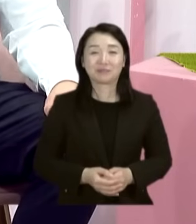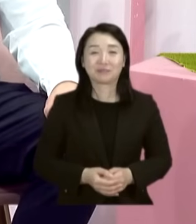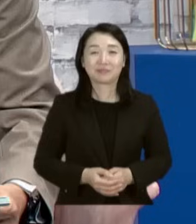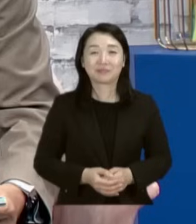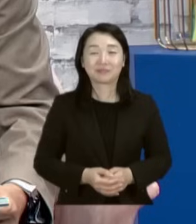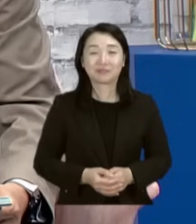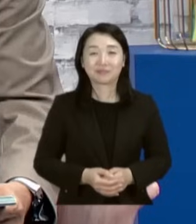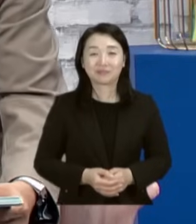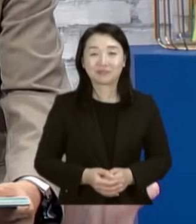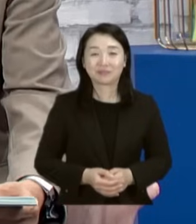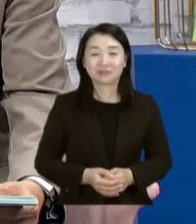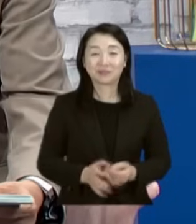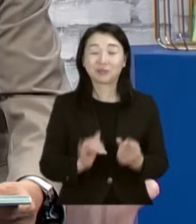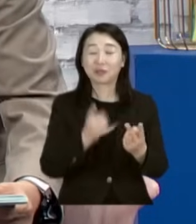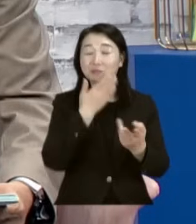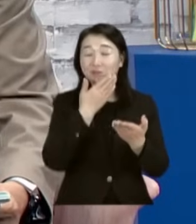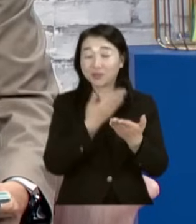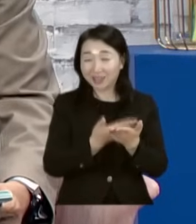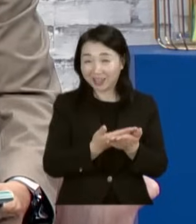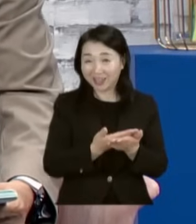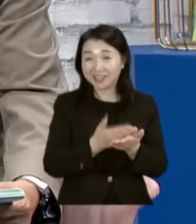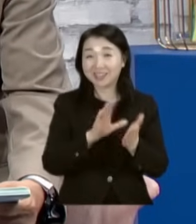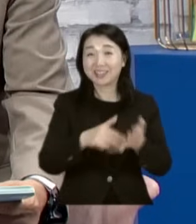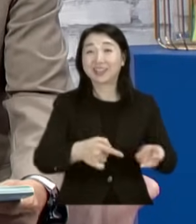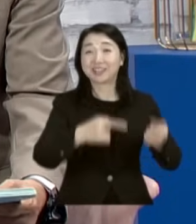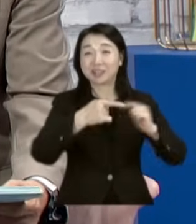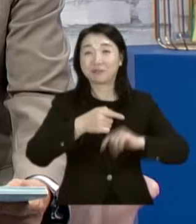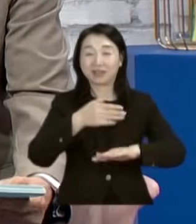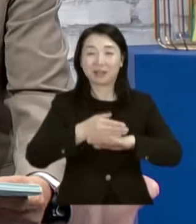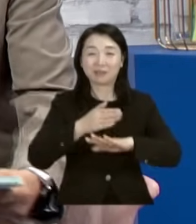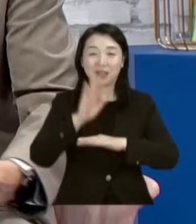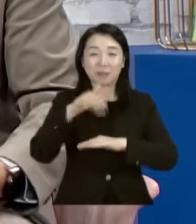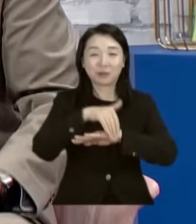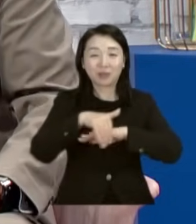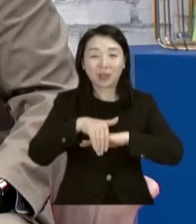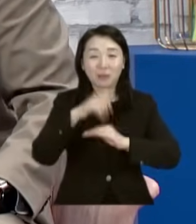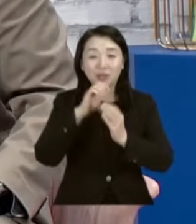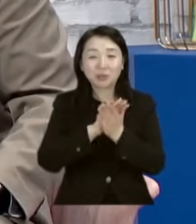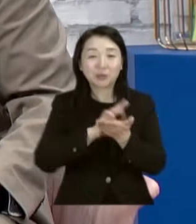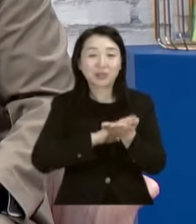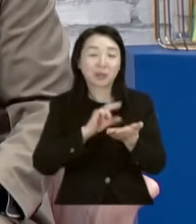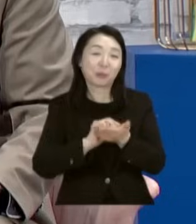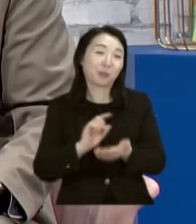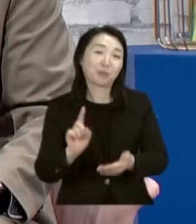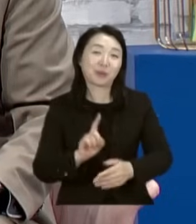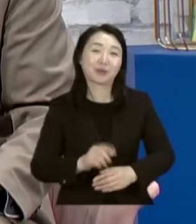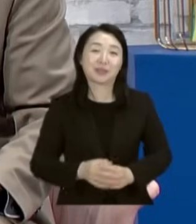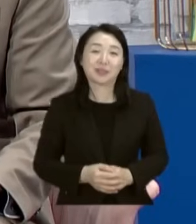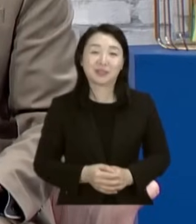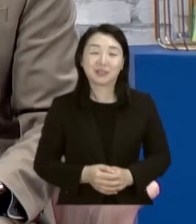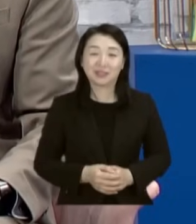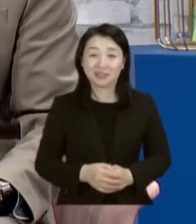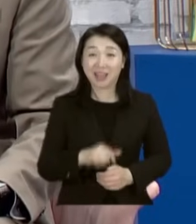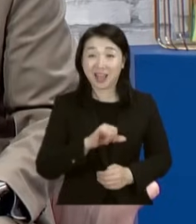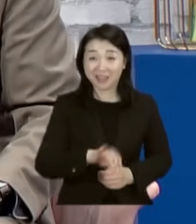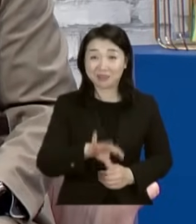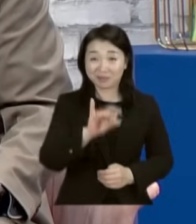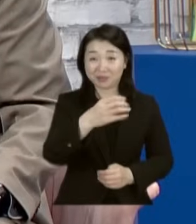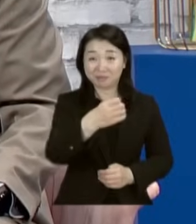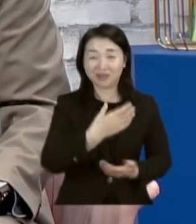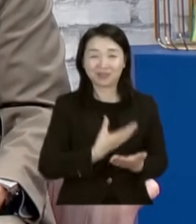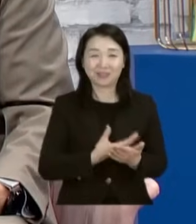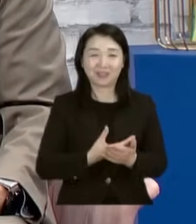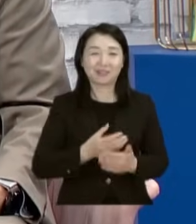분요 오늘 귀한 시간 내주셔서 정말 감사드리고 앞으로 계획과 기도 제목 좀여 줄게요 우리 어 우리 아 아드 님부터 좀